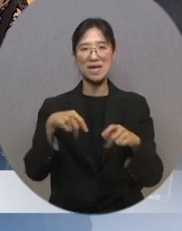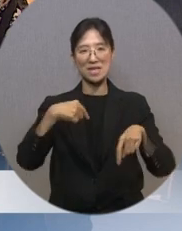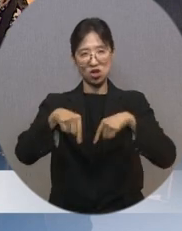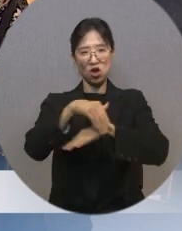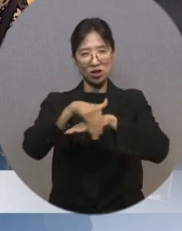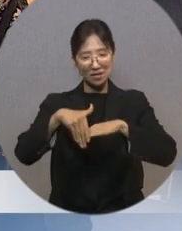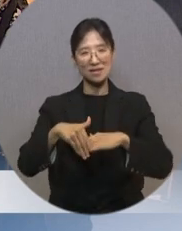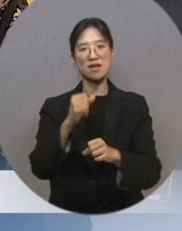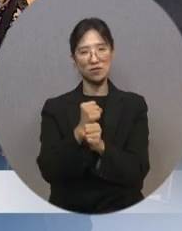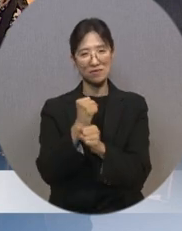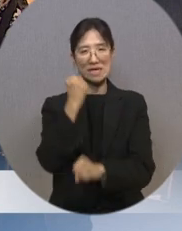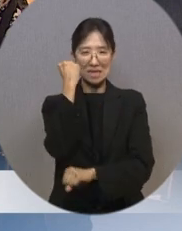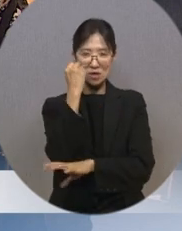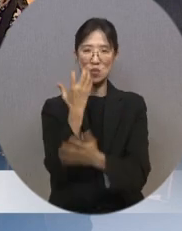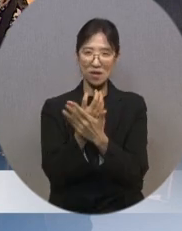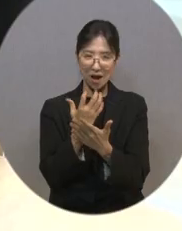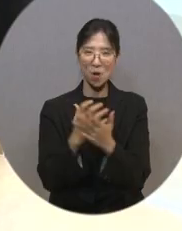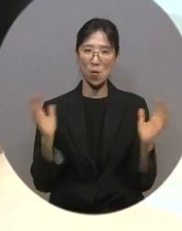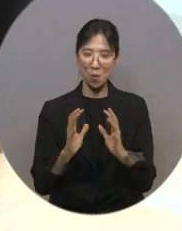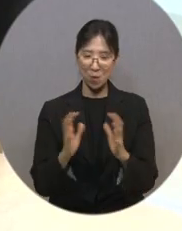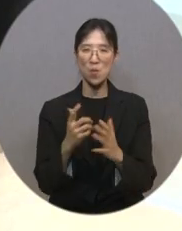확보하기 위해 마련됐다고 합니다.